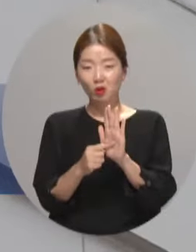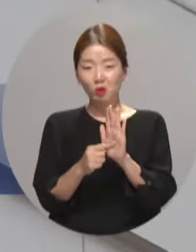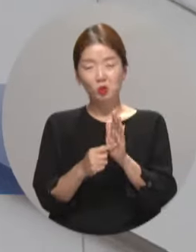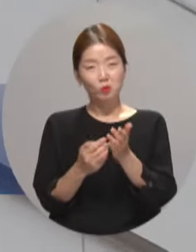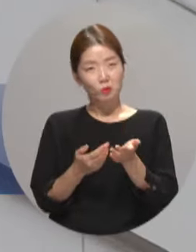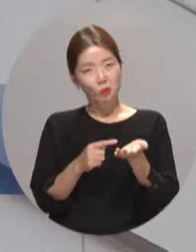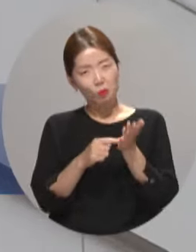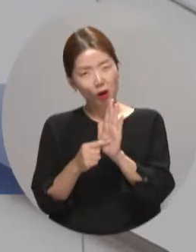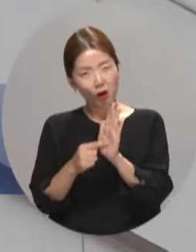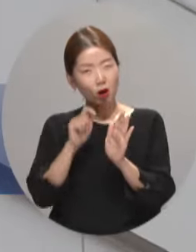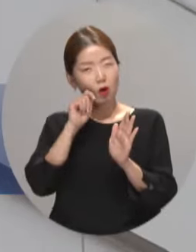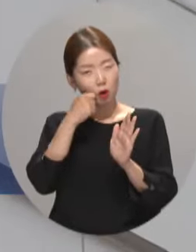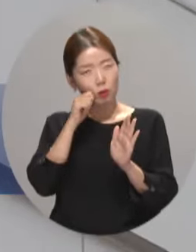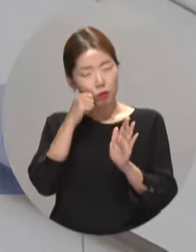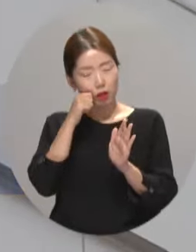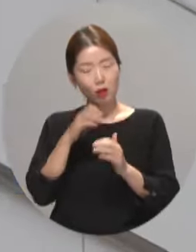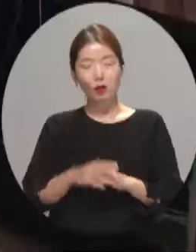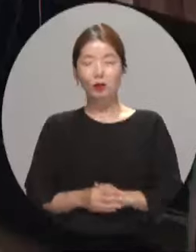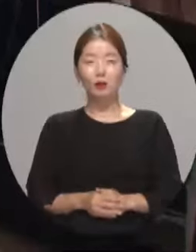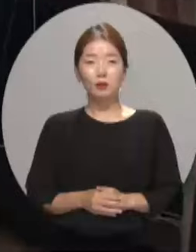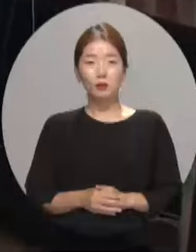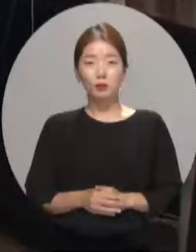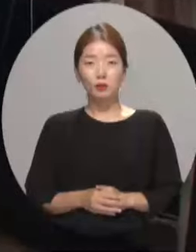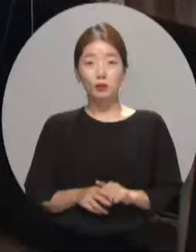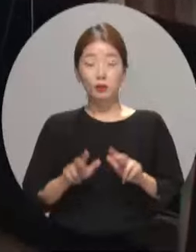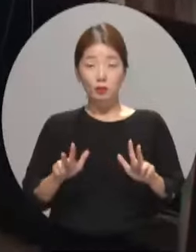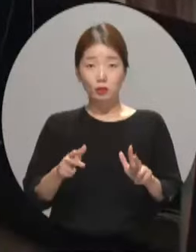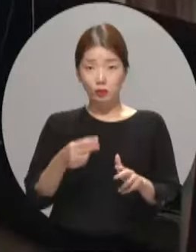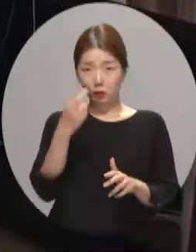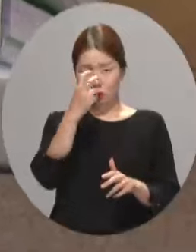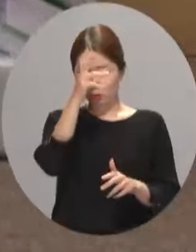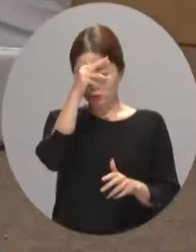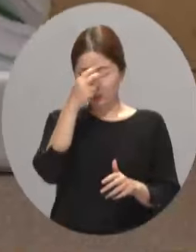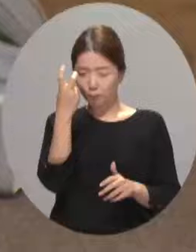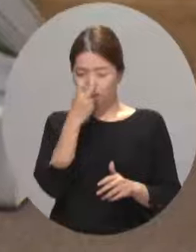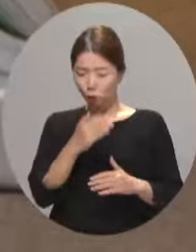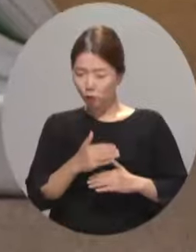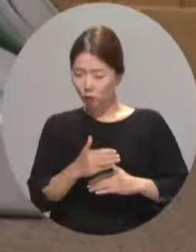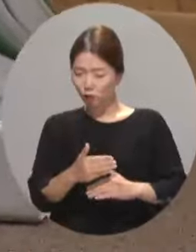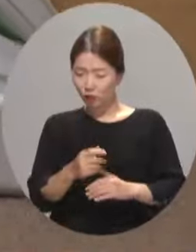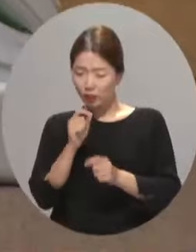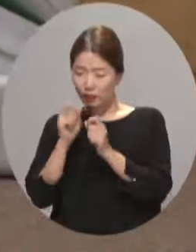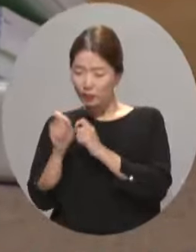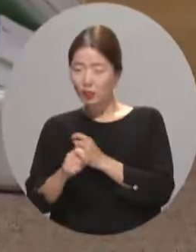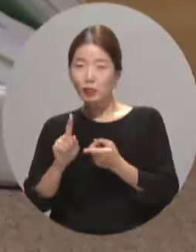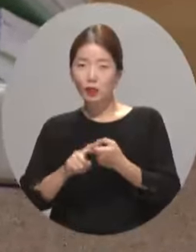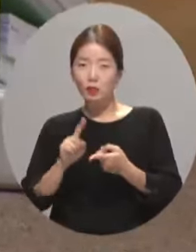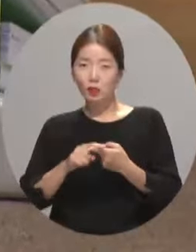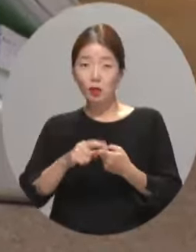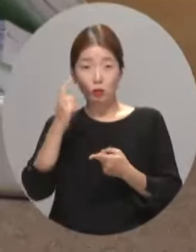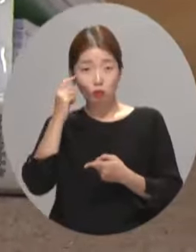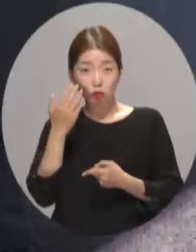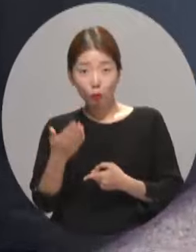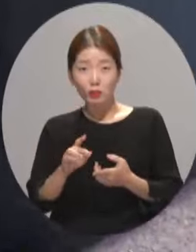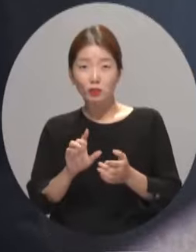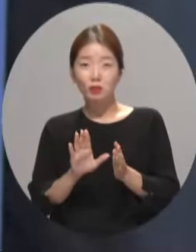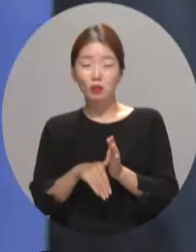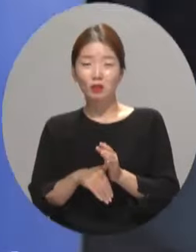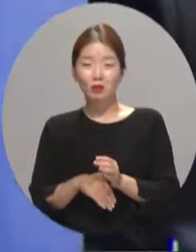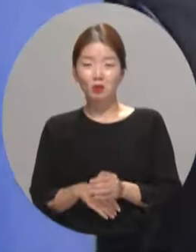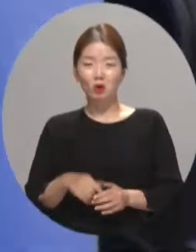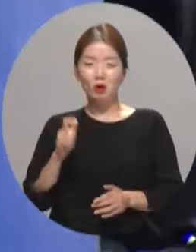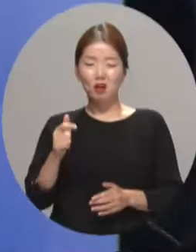따라가지고 조금 공유하기는 어려울 것 같다. 현재 검찰이 수사 중인 사기 혐의 등에 관한 취재진의 질문에도 줄곧